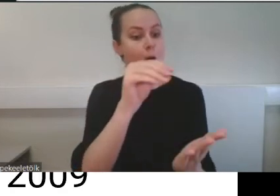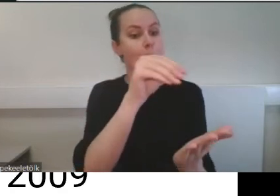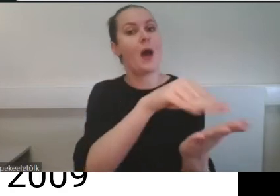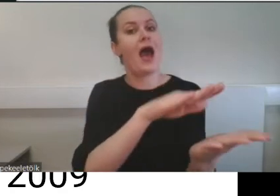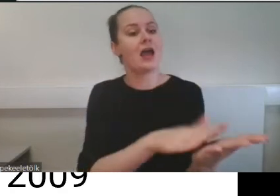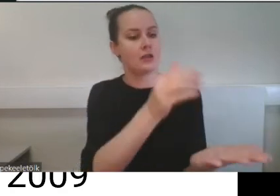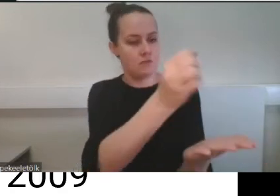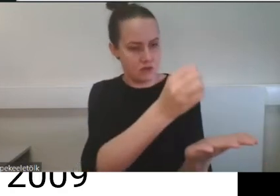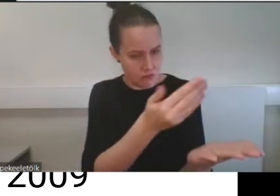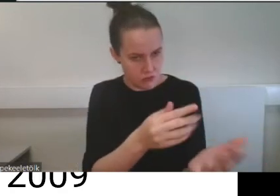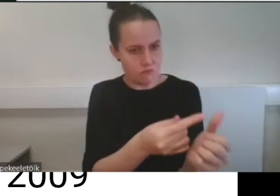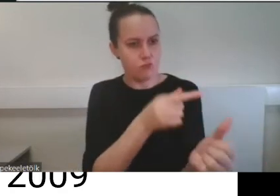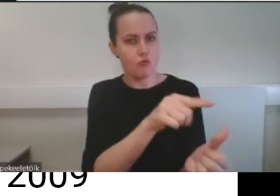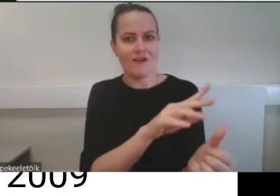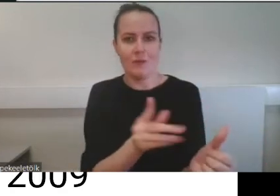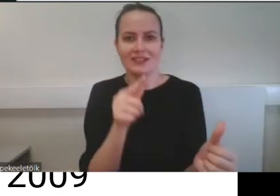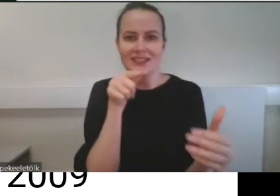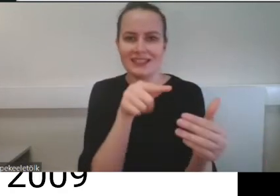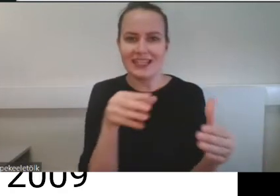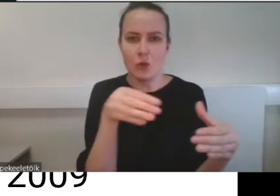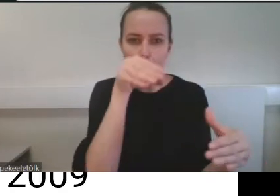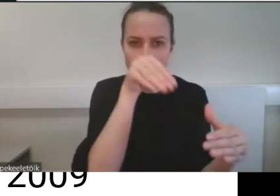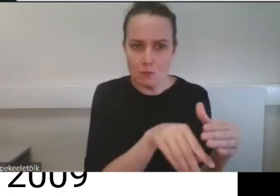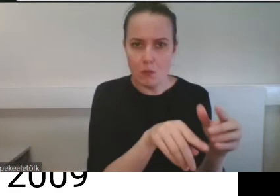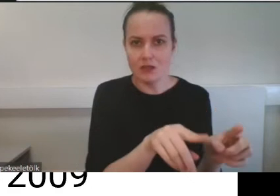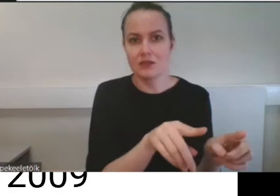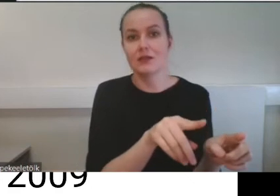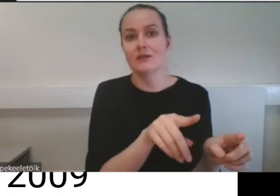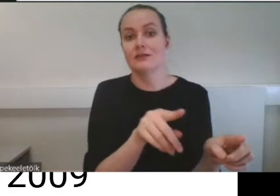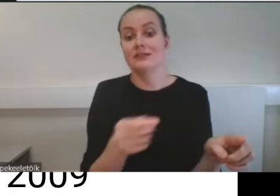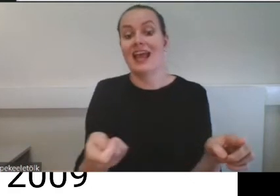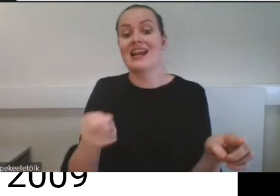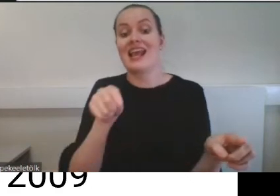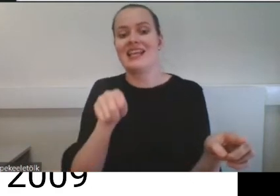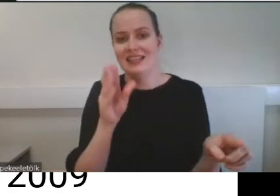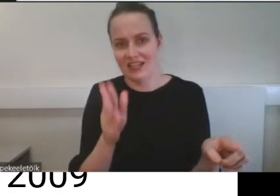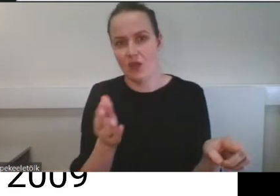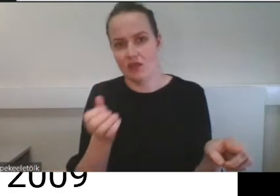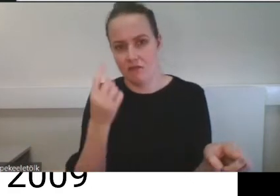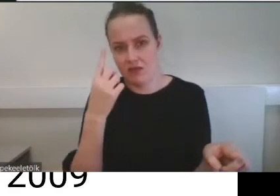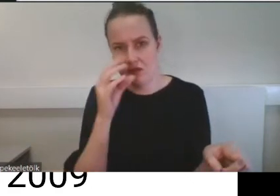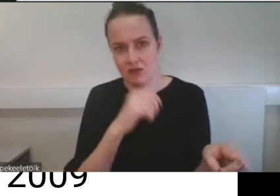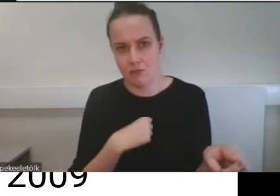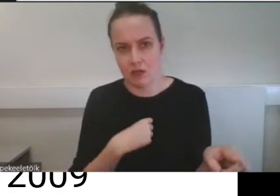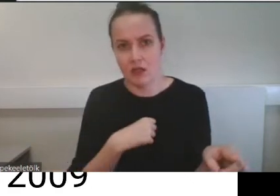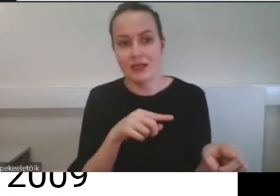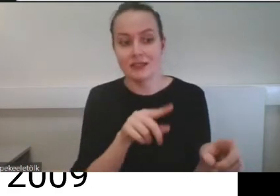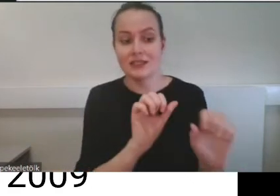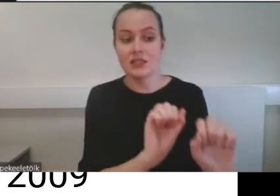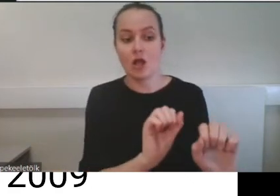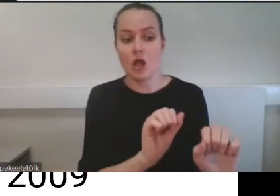infot, keda suured küsitlusuuringud kinne ei püüa, siis 2008 oli meil hästi positiivne kogemus just selle